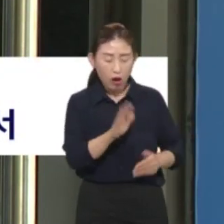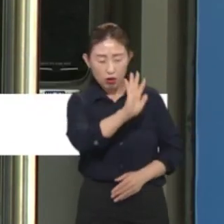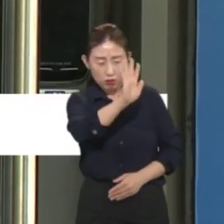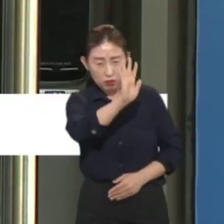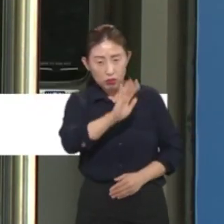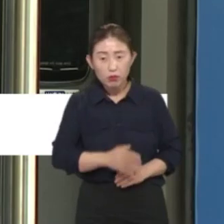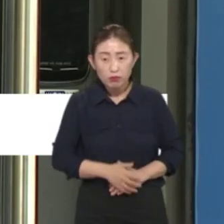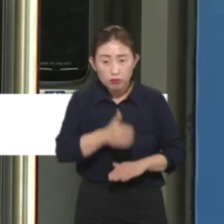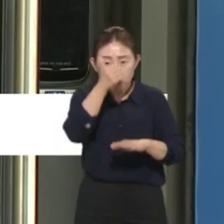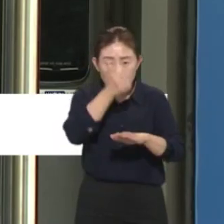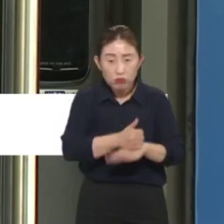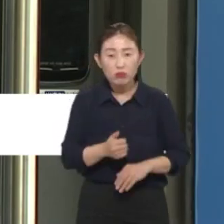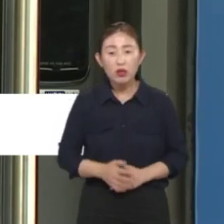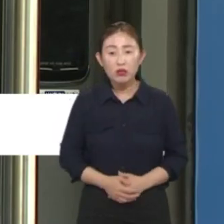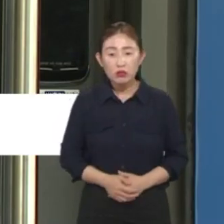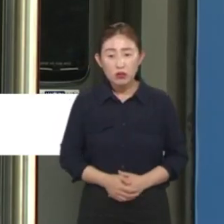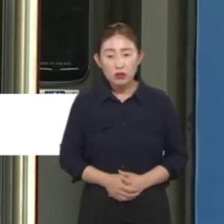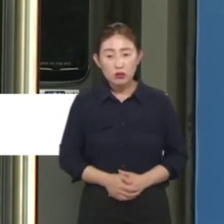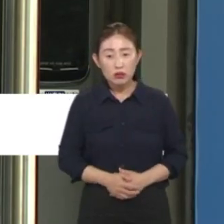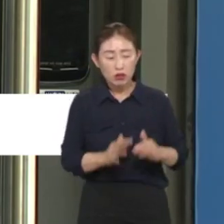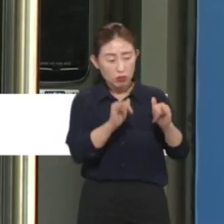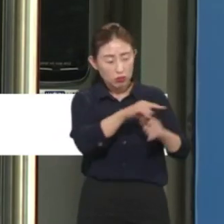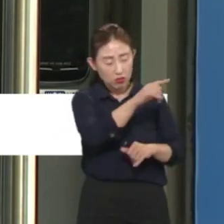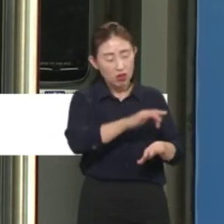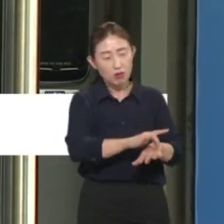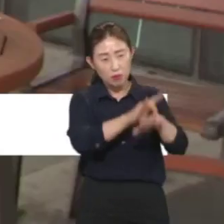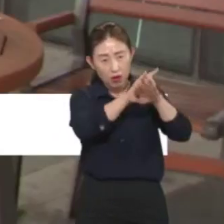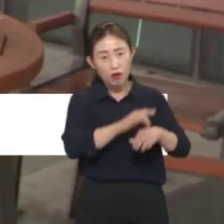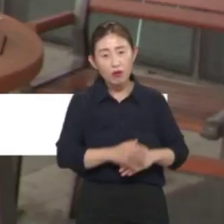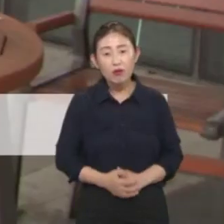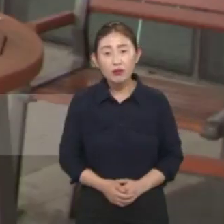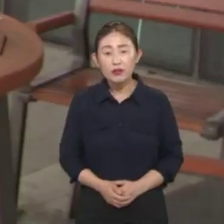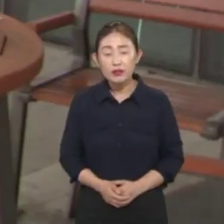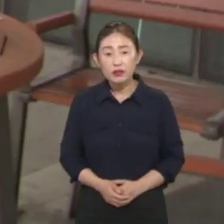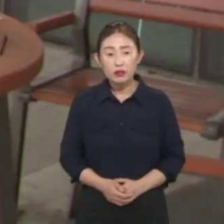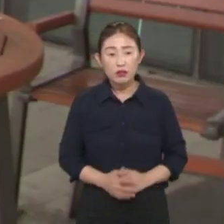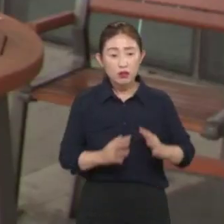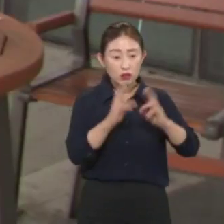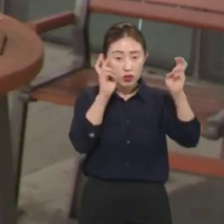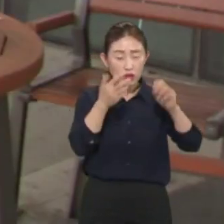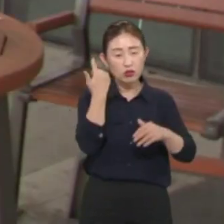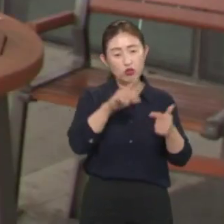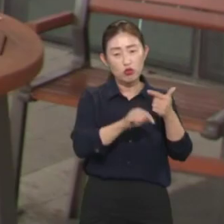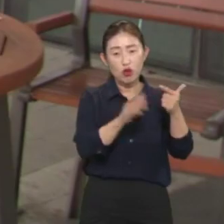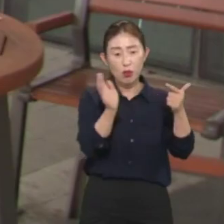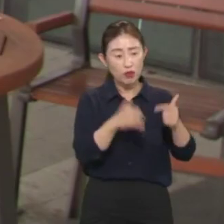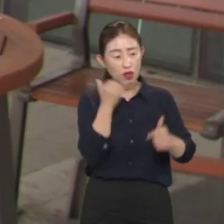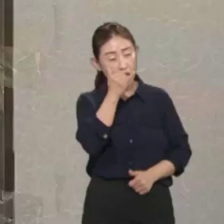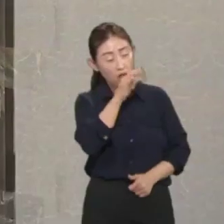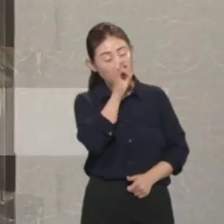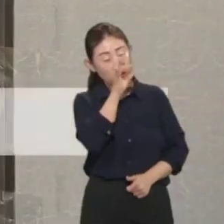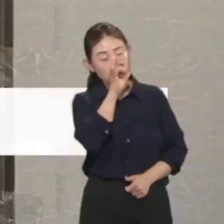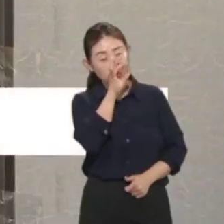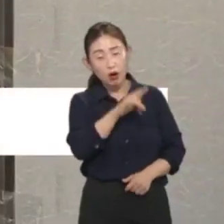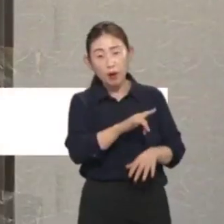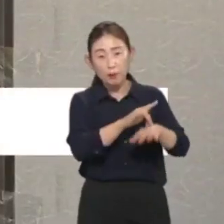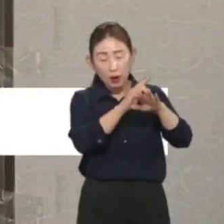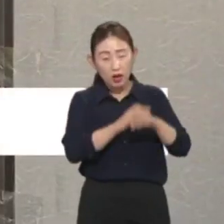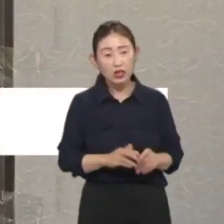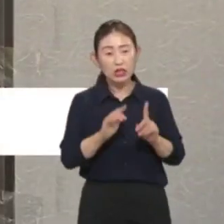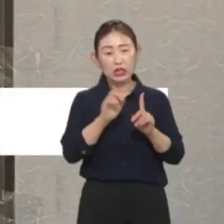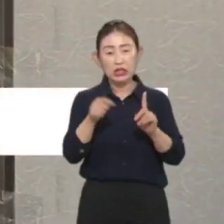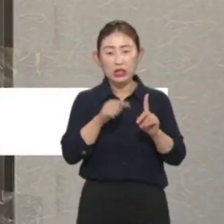해서 무산되니까 바로 이제 이 사람이 잠수를 탄 거죠. 시행사는 결국 지난 6월부터 연락이 두절됐고 한